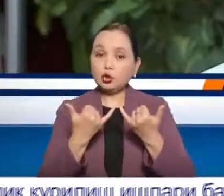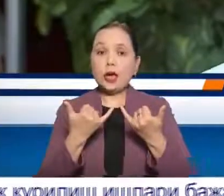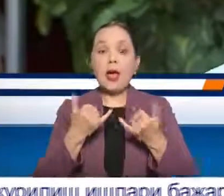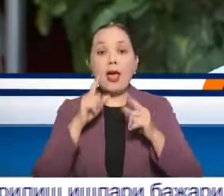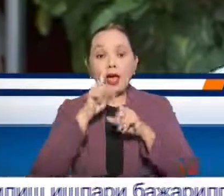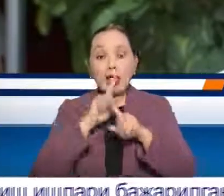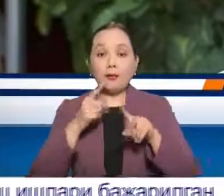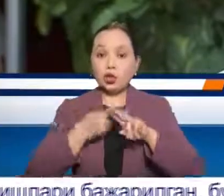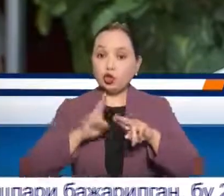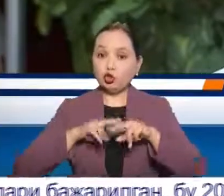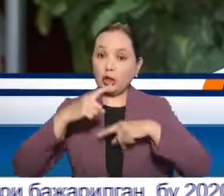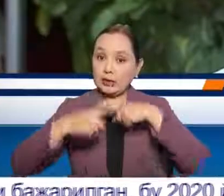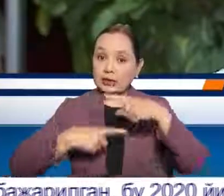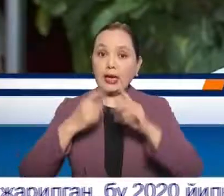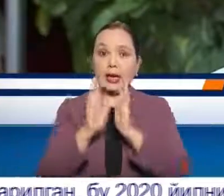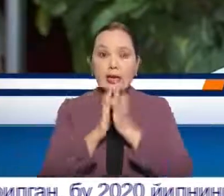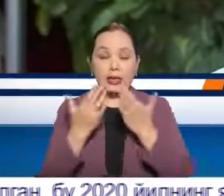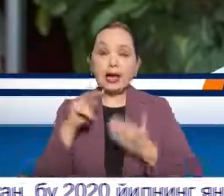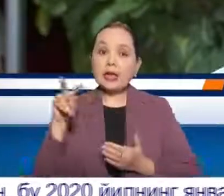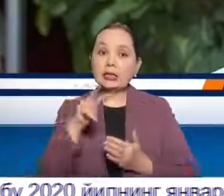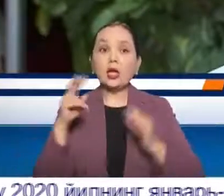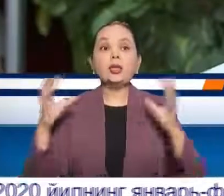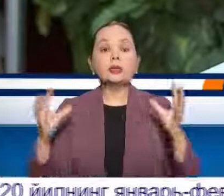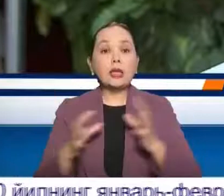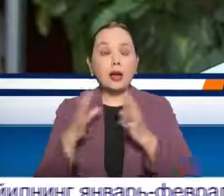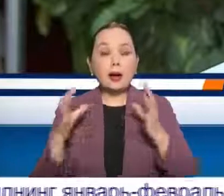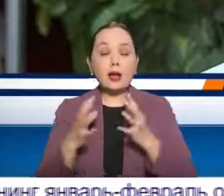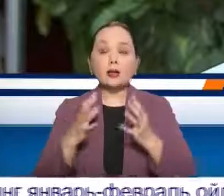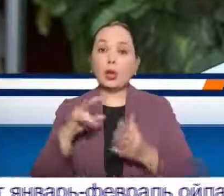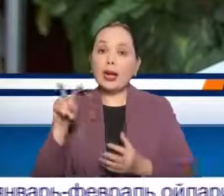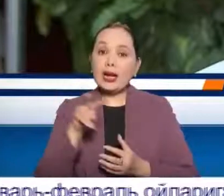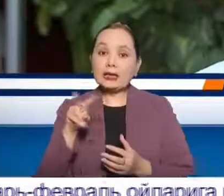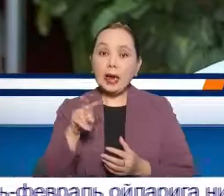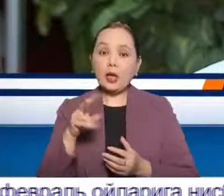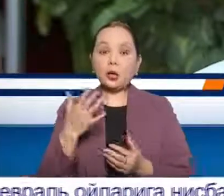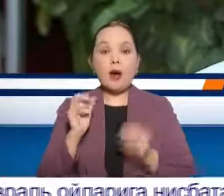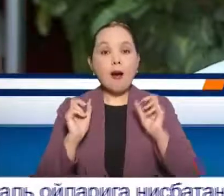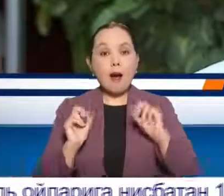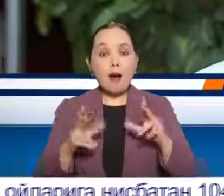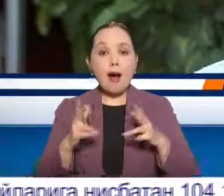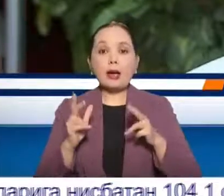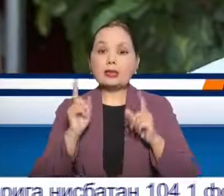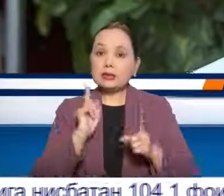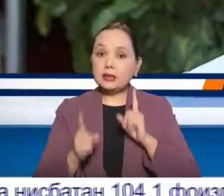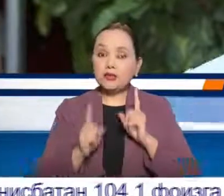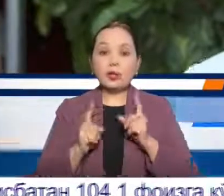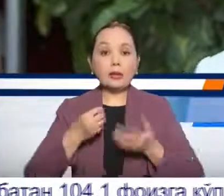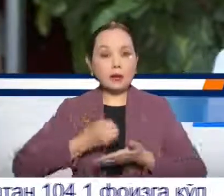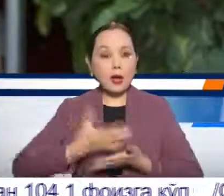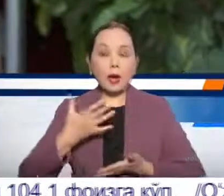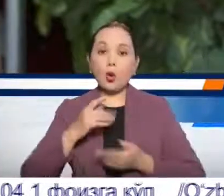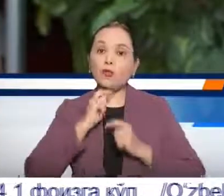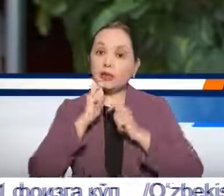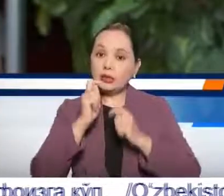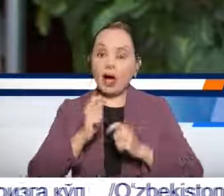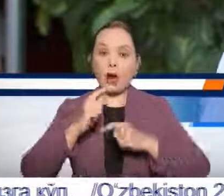через книгу, через литературу, сохранение литературы как действительно дорогого дара